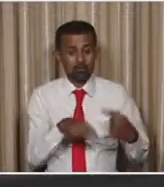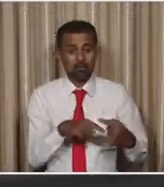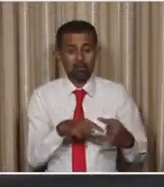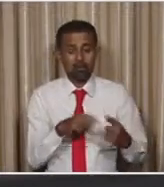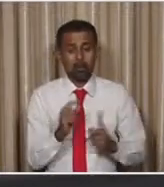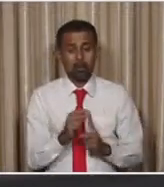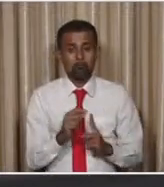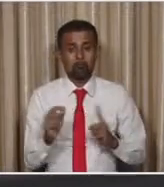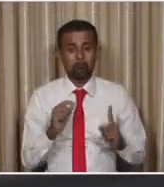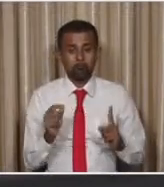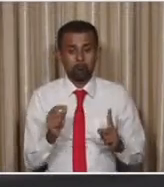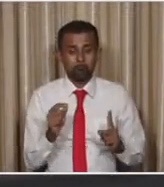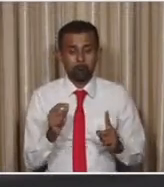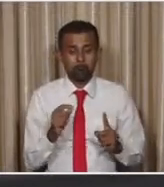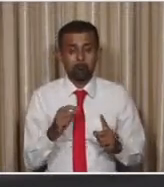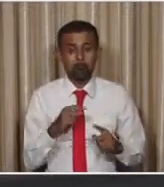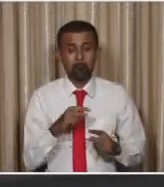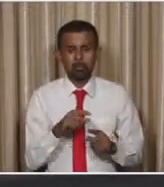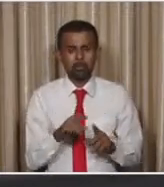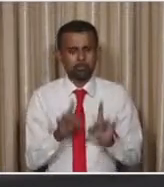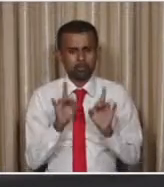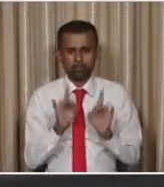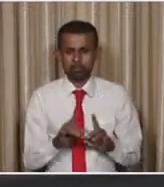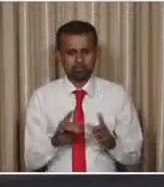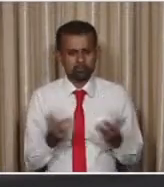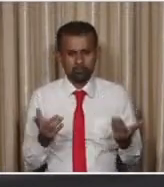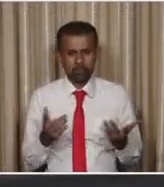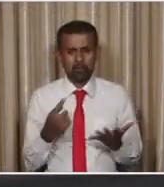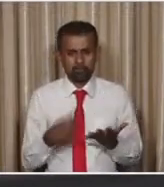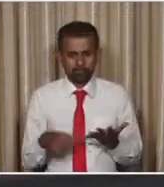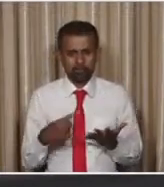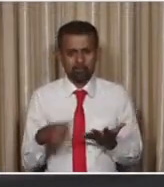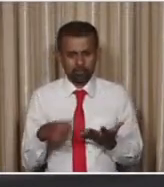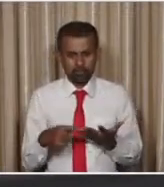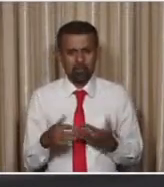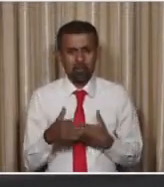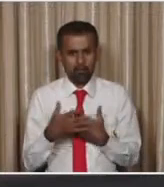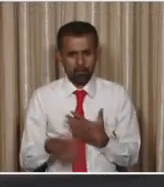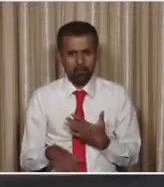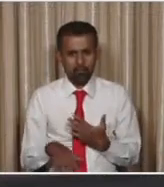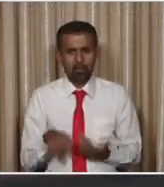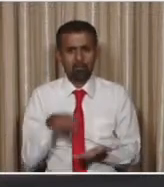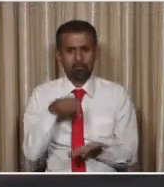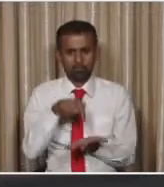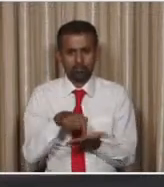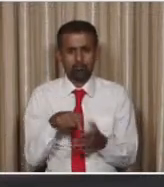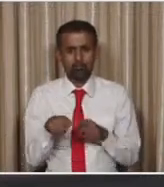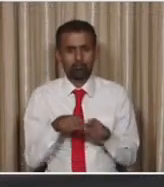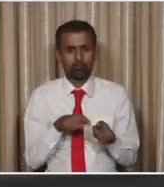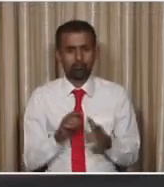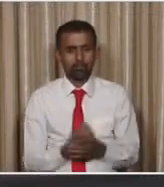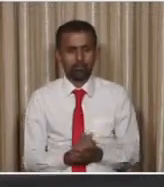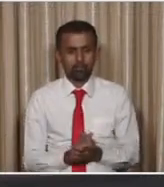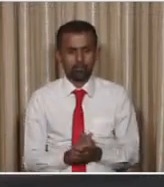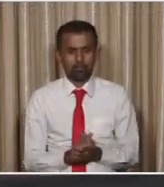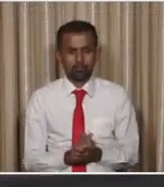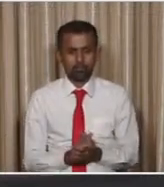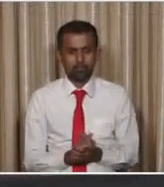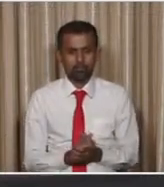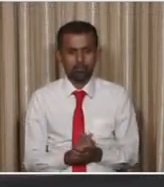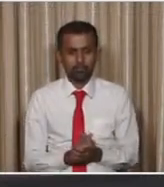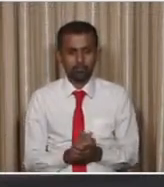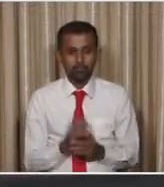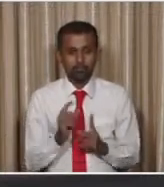මේ පාර්ලිමේන්තු සම්ප්‍රදායට නොගැලපෙන සිද්ධීන් ගණනාවක් වෙච්ච ස්ථානයක් හැටියට. ඒ වගේම